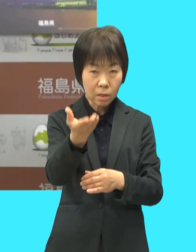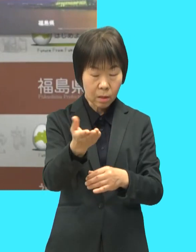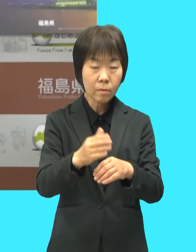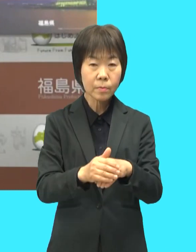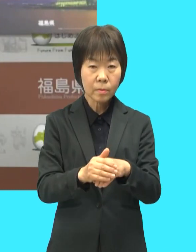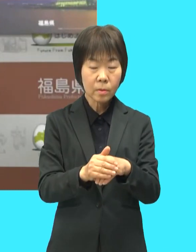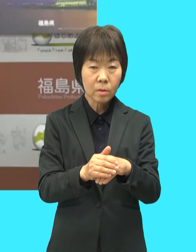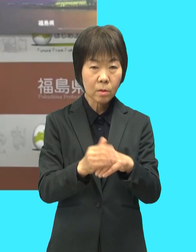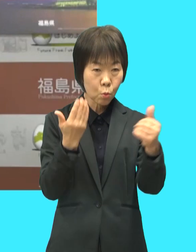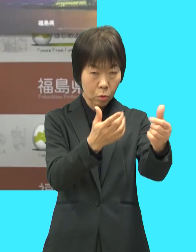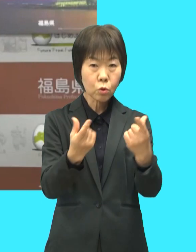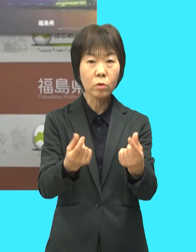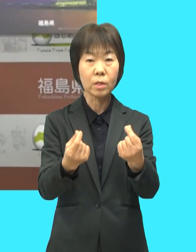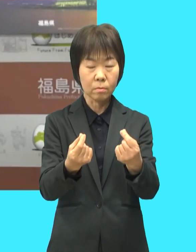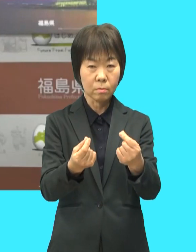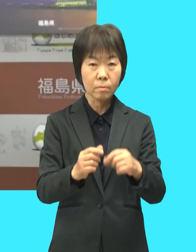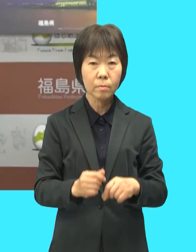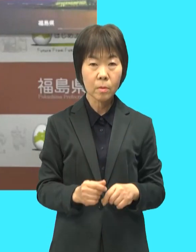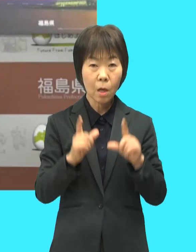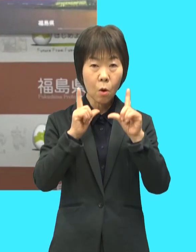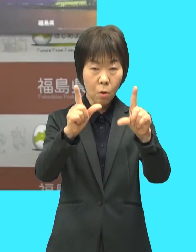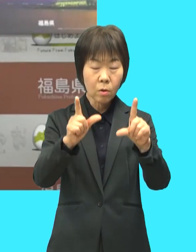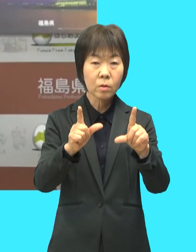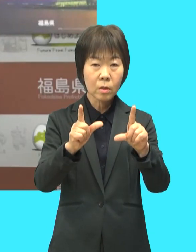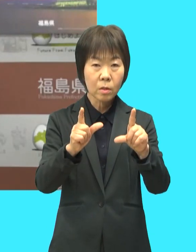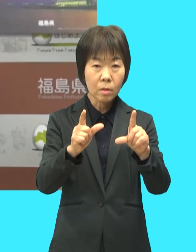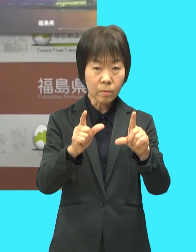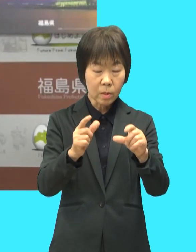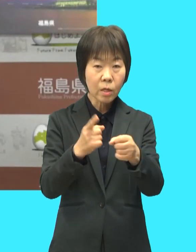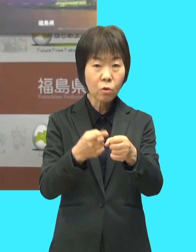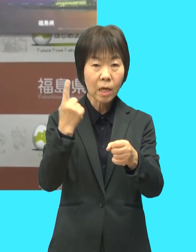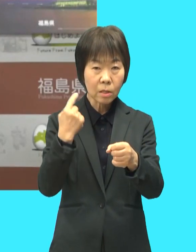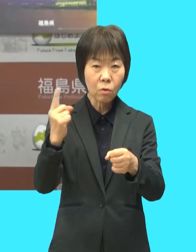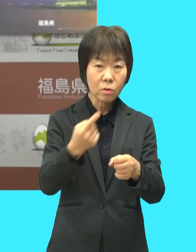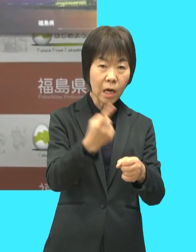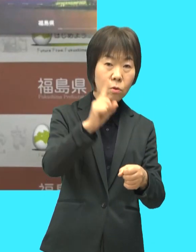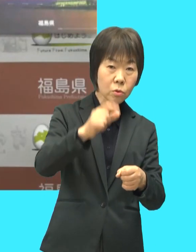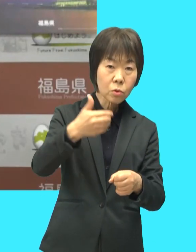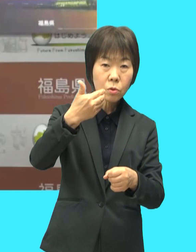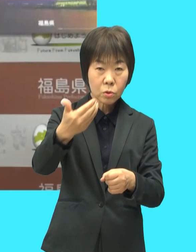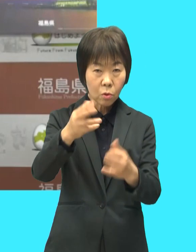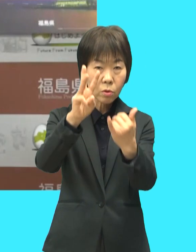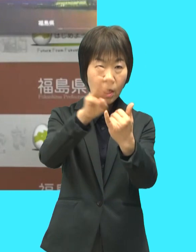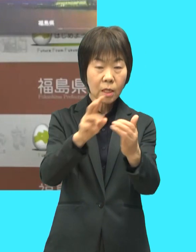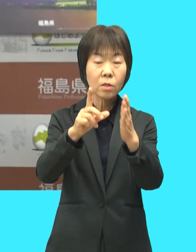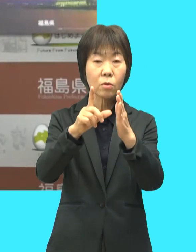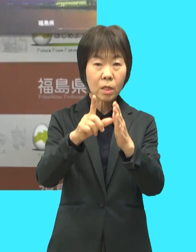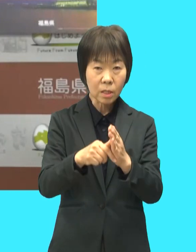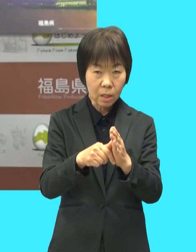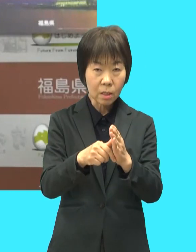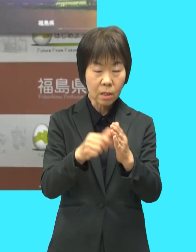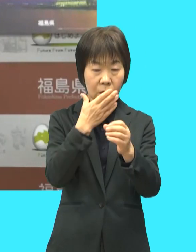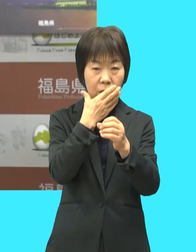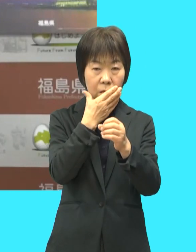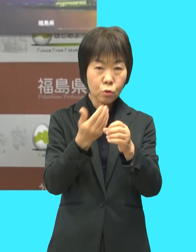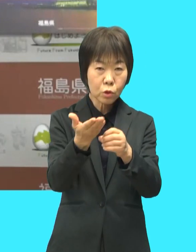はい、まずですね、昨今の台風19号災害の際等においては福島県とし